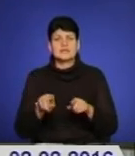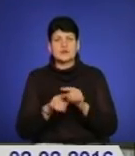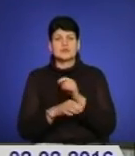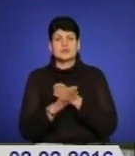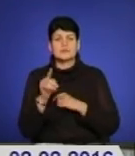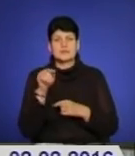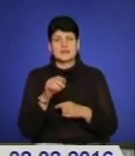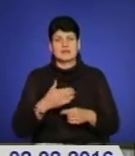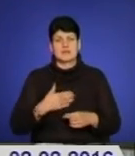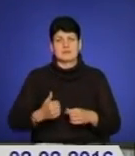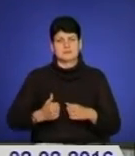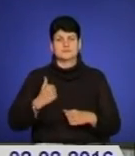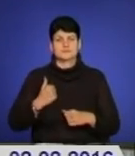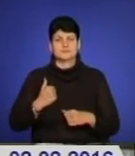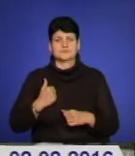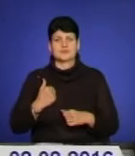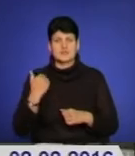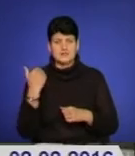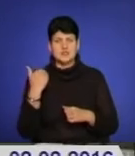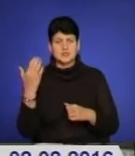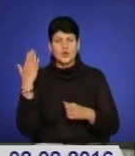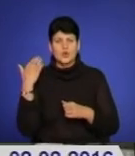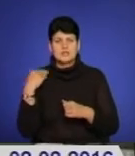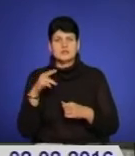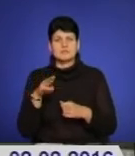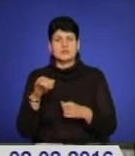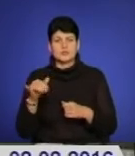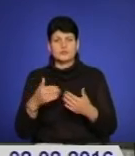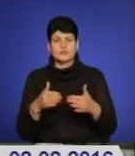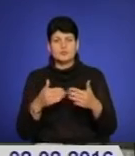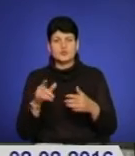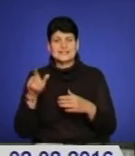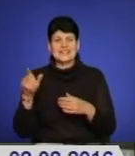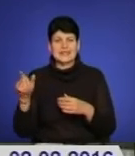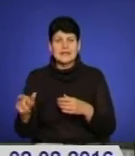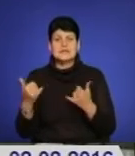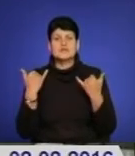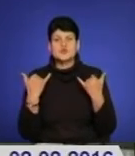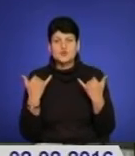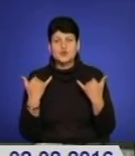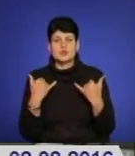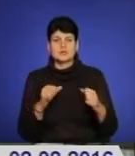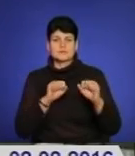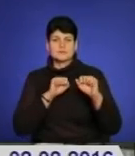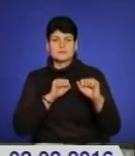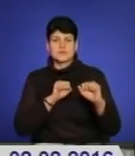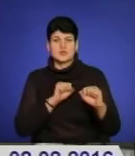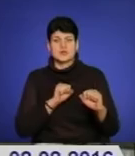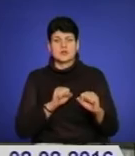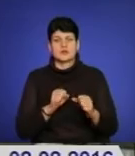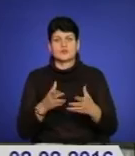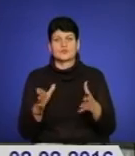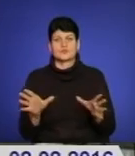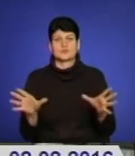ними пишаємося. От учні колишні, так? Так, це наші учні, випускники, які сьогодні боронять державний суверенітет